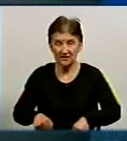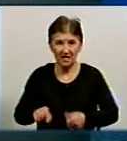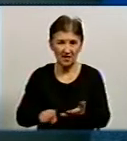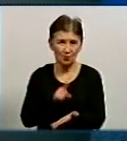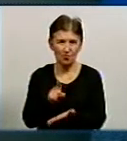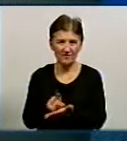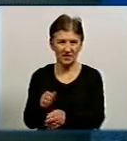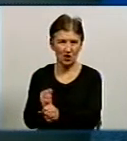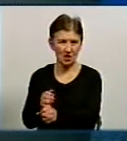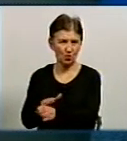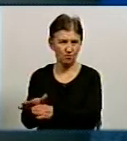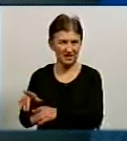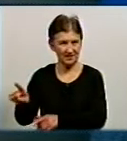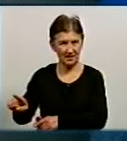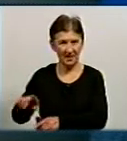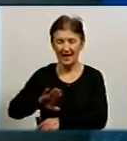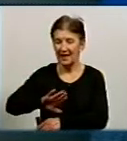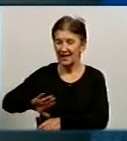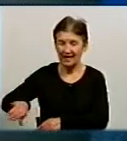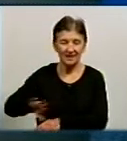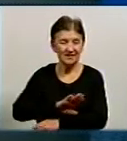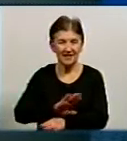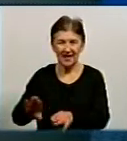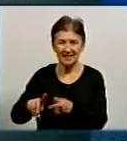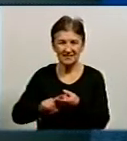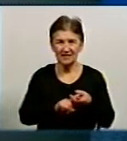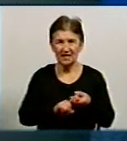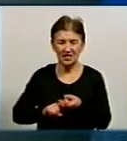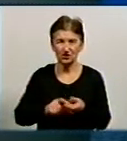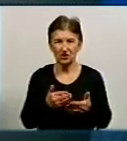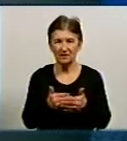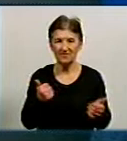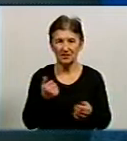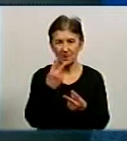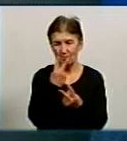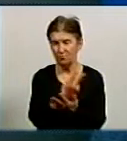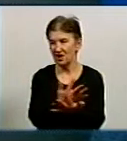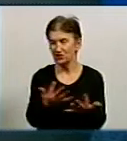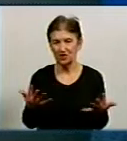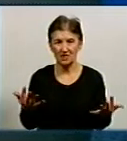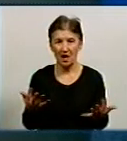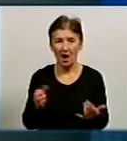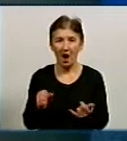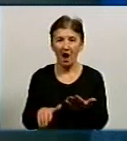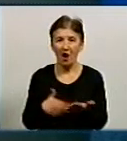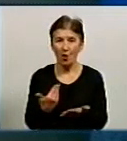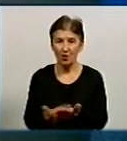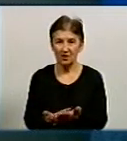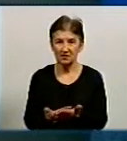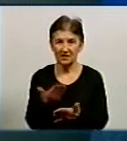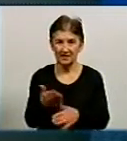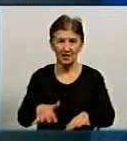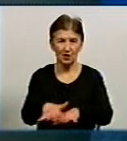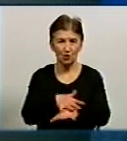будь-якому разі. Це не залежить від, ну, скажімо, бачення чи думки громади. А от безпосередньо громаді